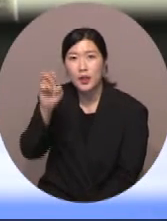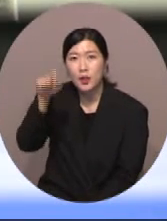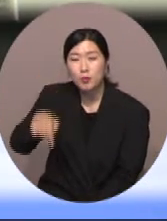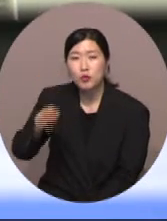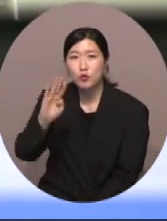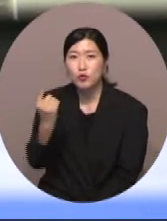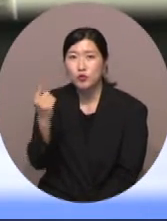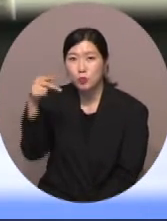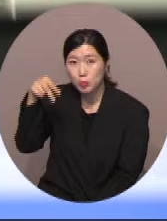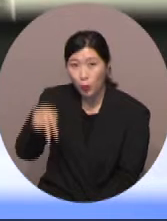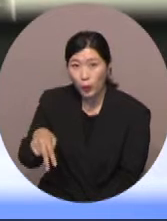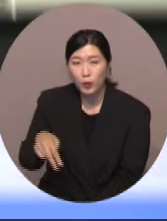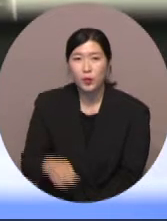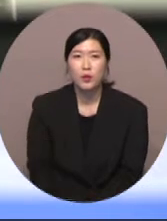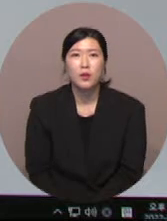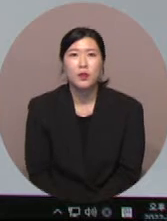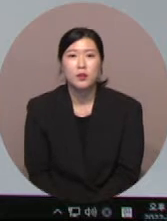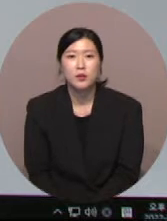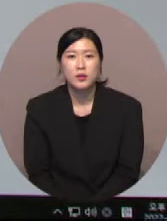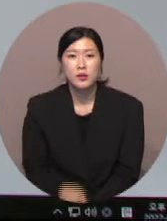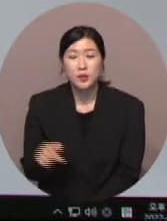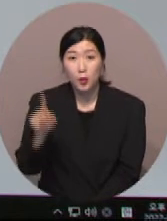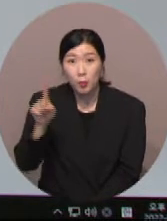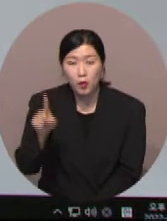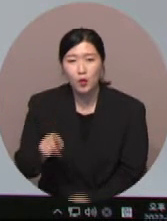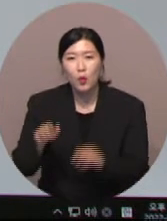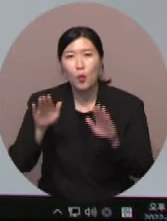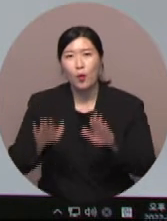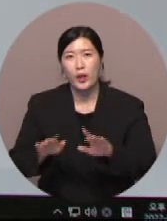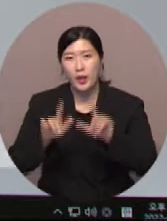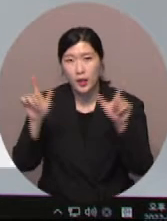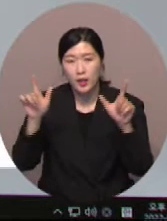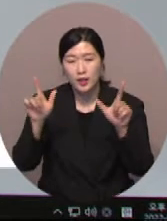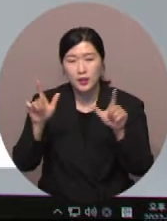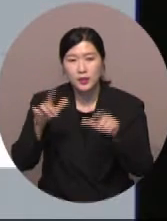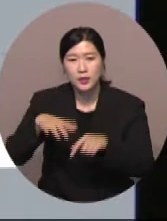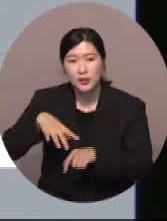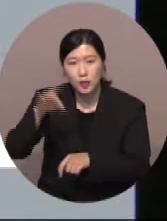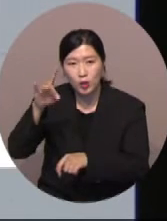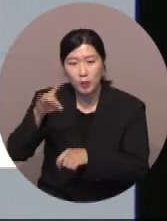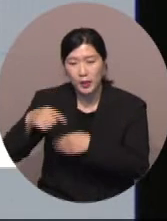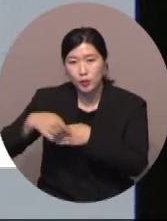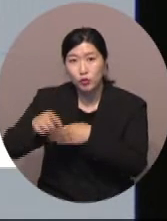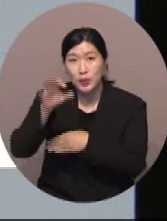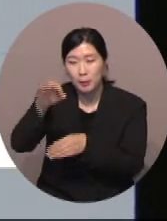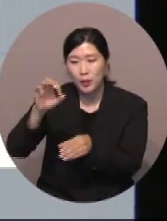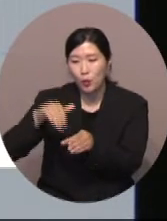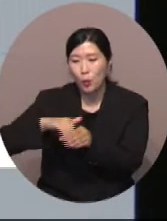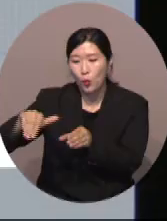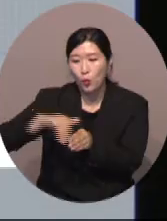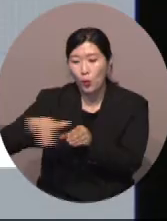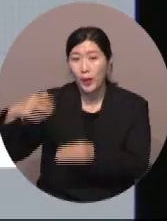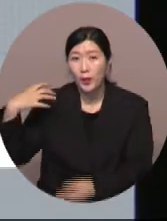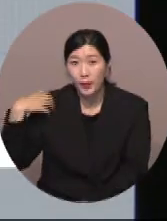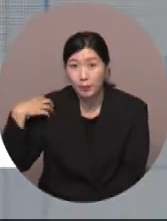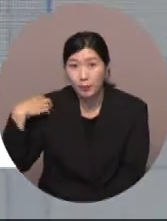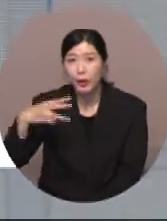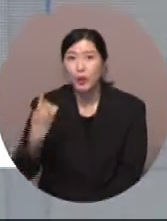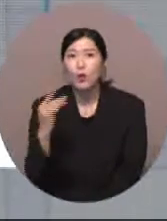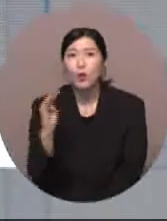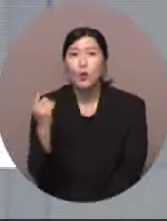세무봇이라고 적힌 명찰이 놓여 있습니다. 올해 초 단순 업무라고 할 수 있는 출장비 지급 등을 맡겨봤는데 효과가